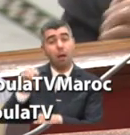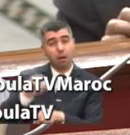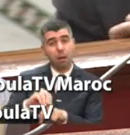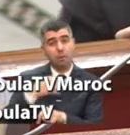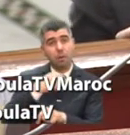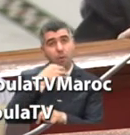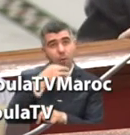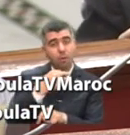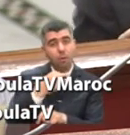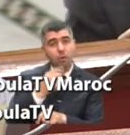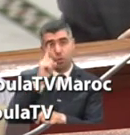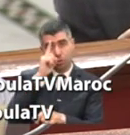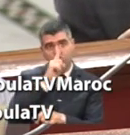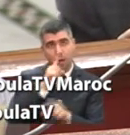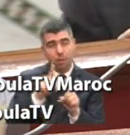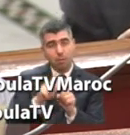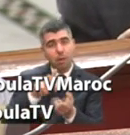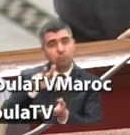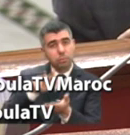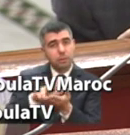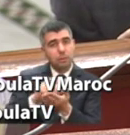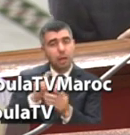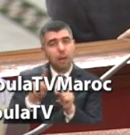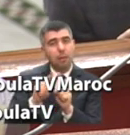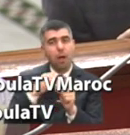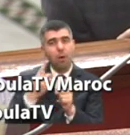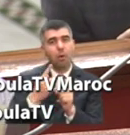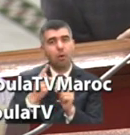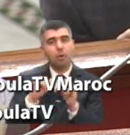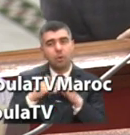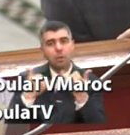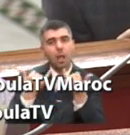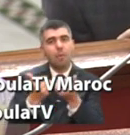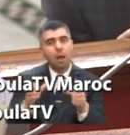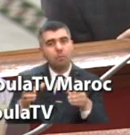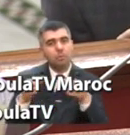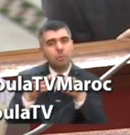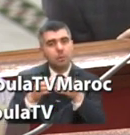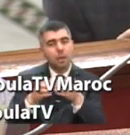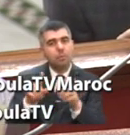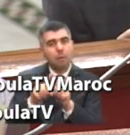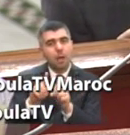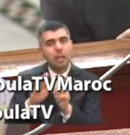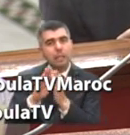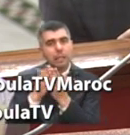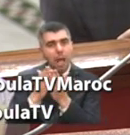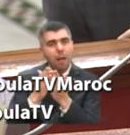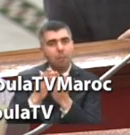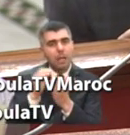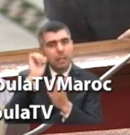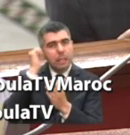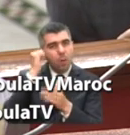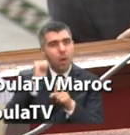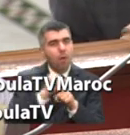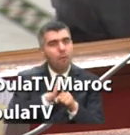حنا تنتظروا ارساء اللجنه الدائمه للتجديد والملائمه المستمرين للمناهج والبرامج والتكوينات اللي تنص